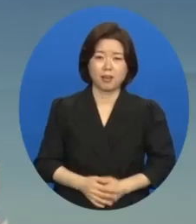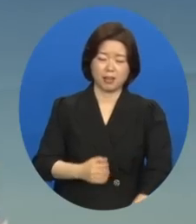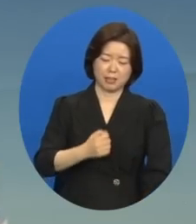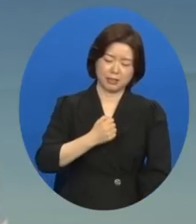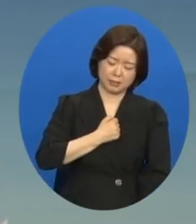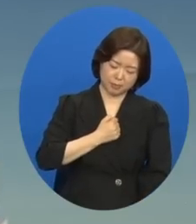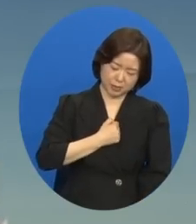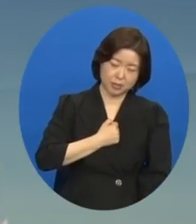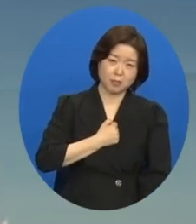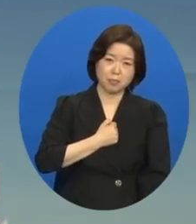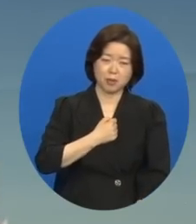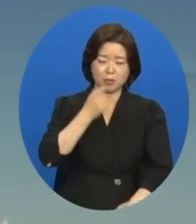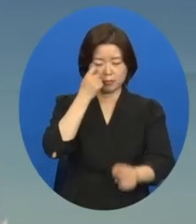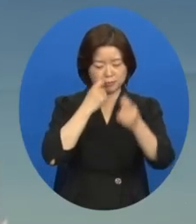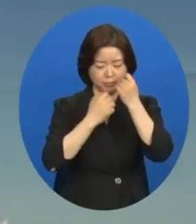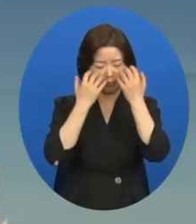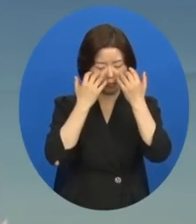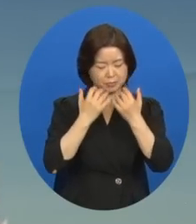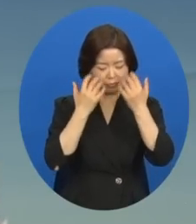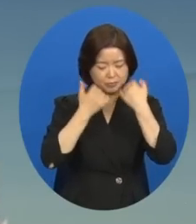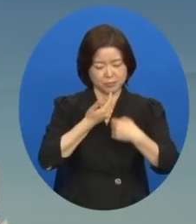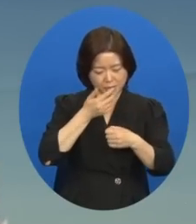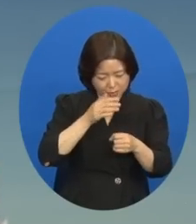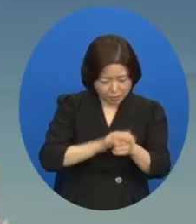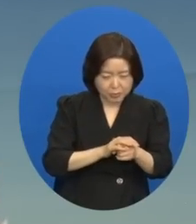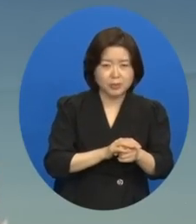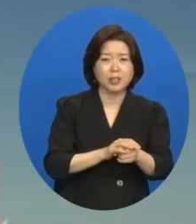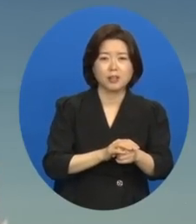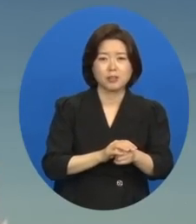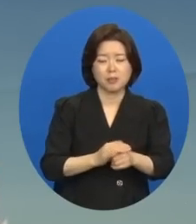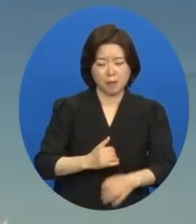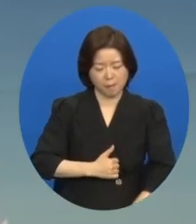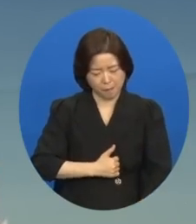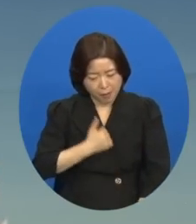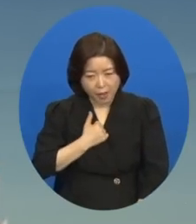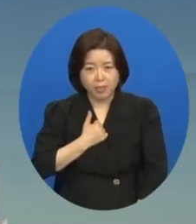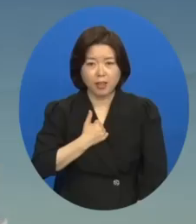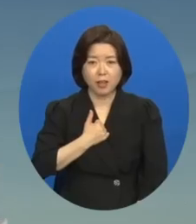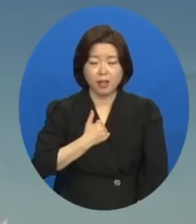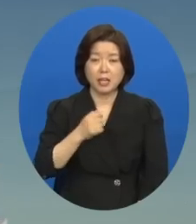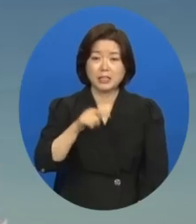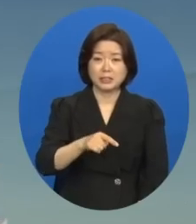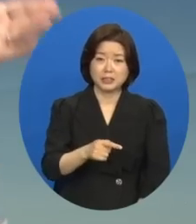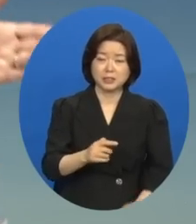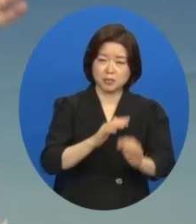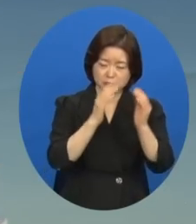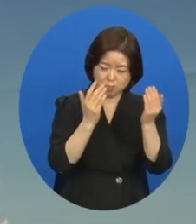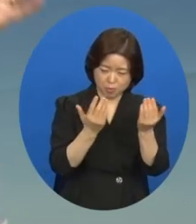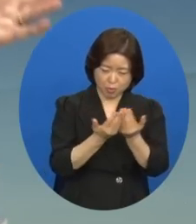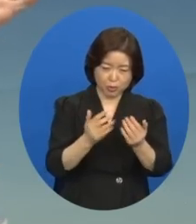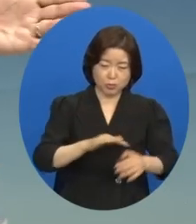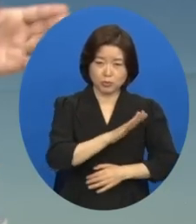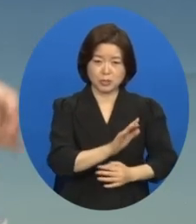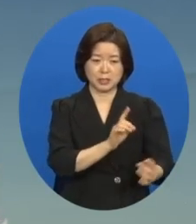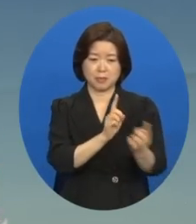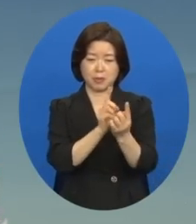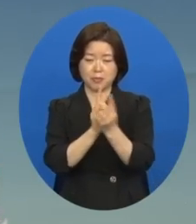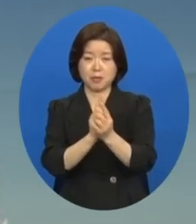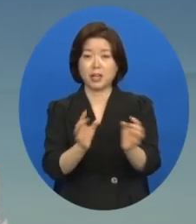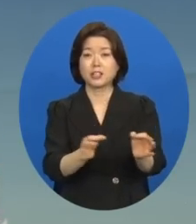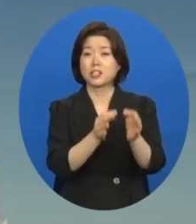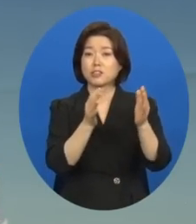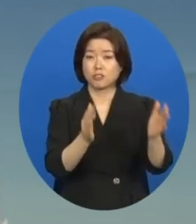답답하고 눈물나고 억울하고 화나고 하는 그 모든 우리의 직면하는